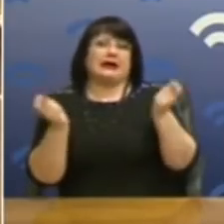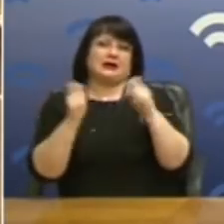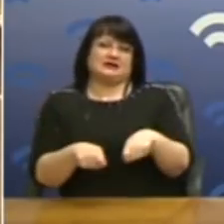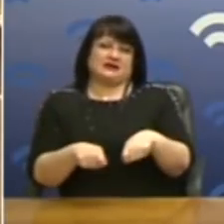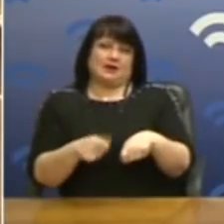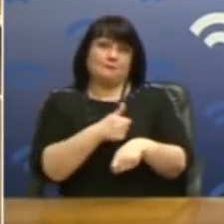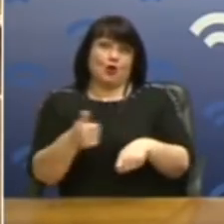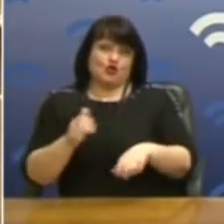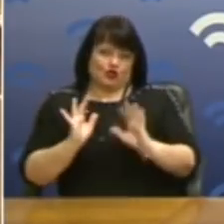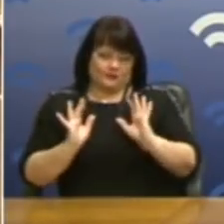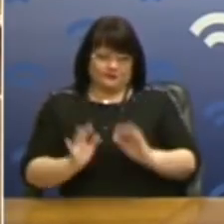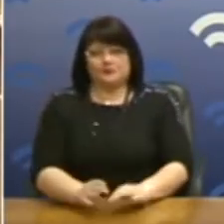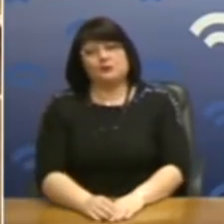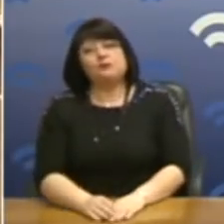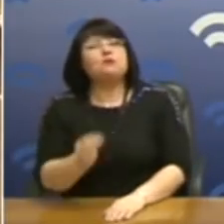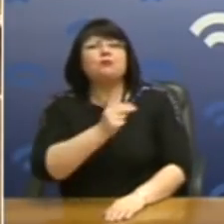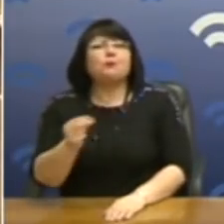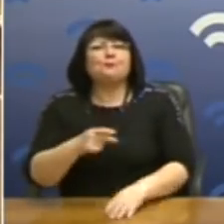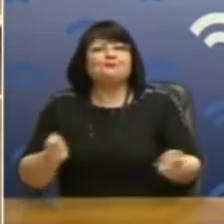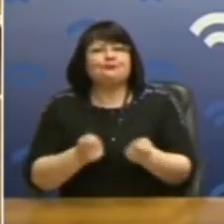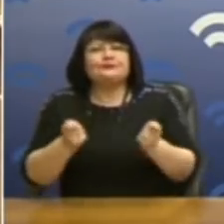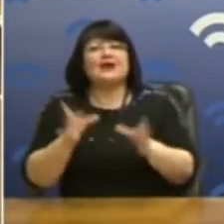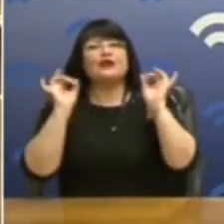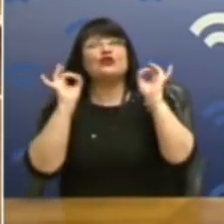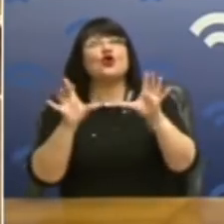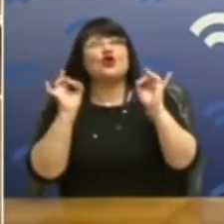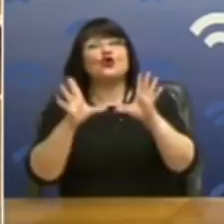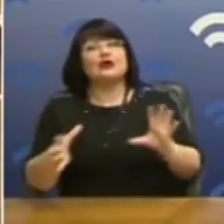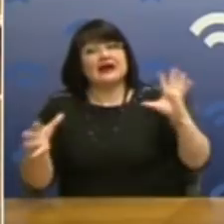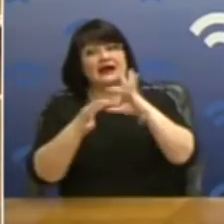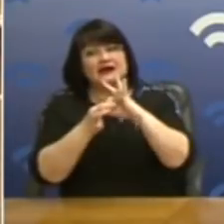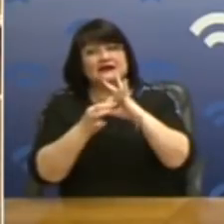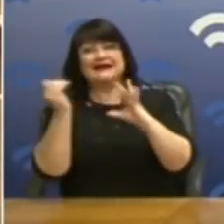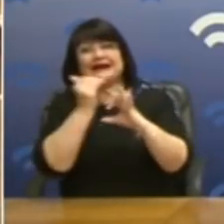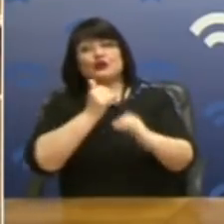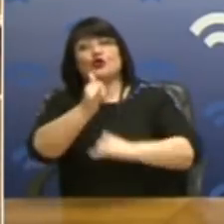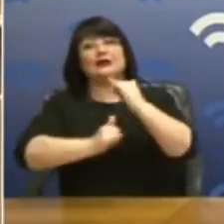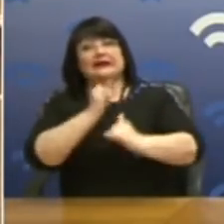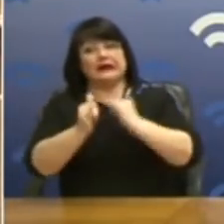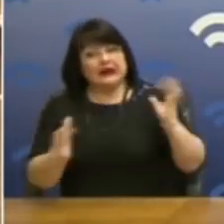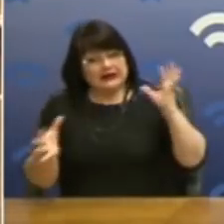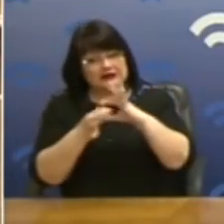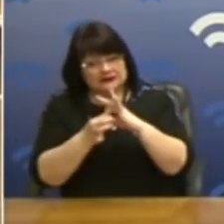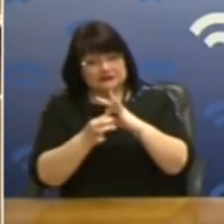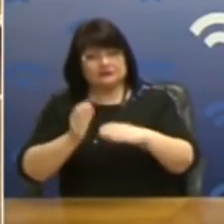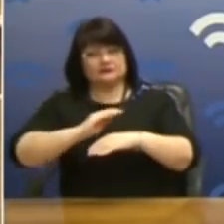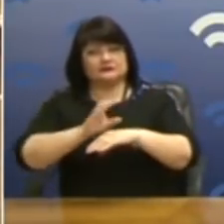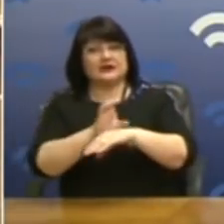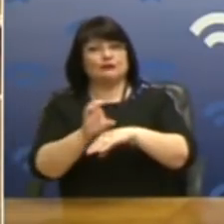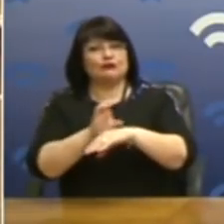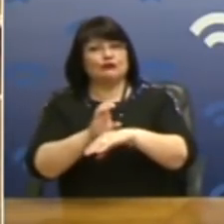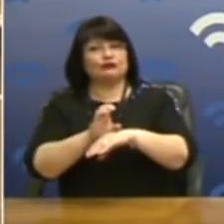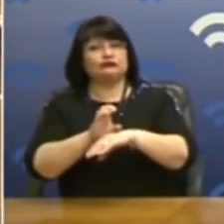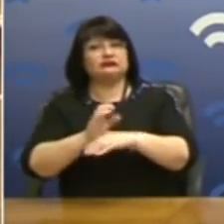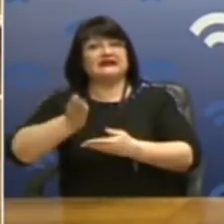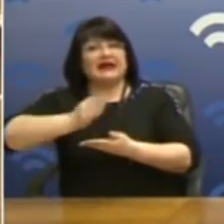κλειστά. Αυτό πρακτικά σημαίνει δωρεάν σύνδεση γρήγορου ίντερνετ και εξασφάλιση ηλεκτρονικού υπολογιστή ή